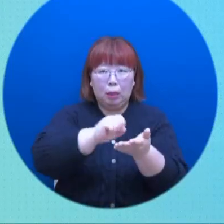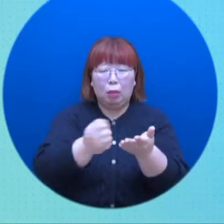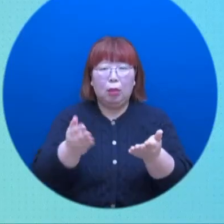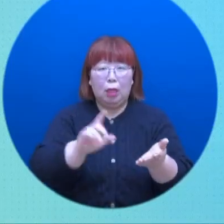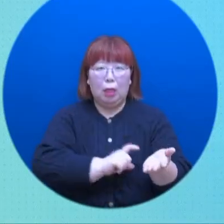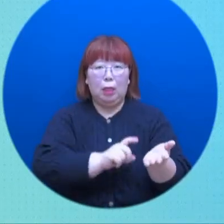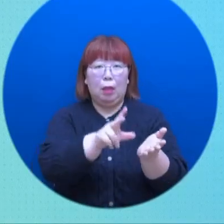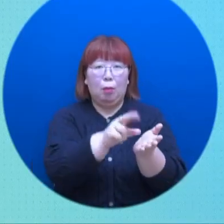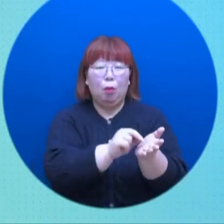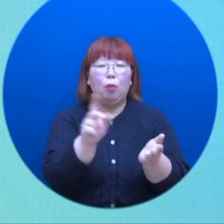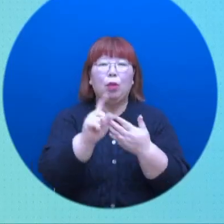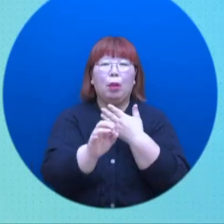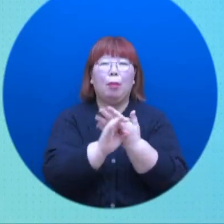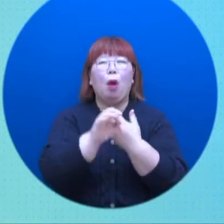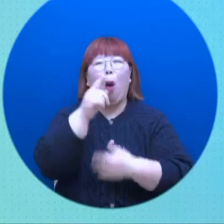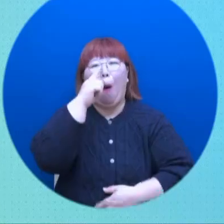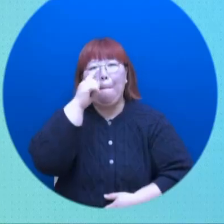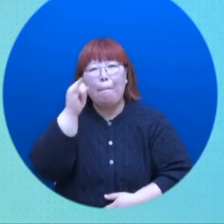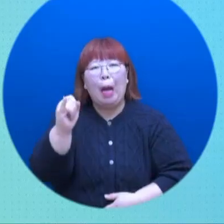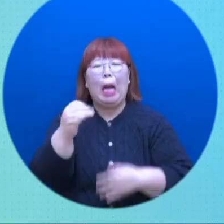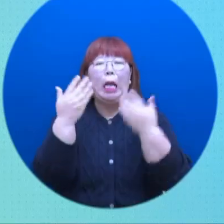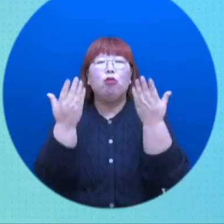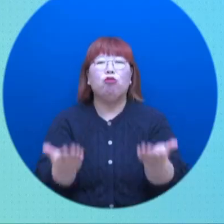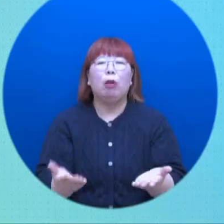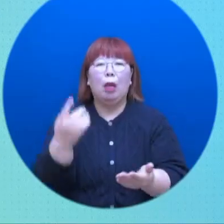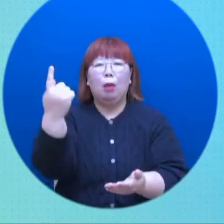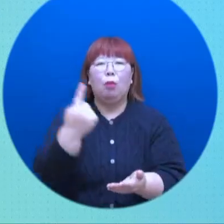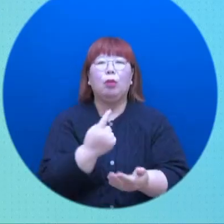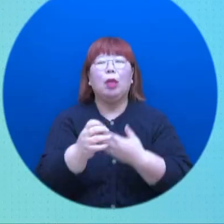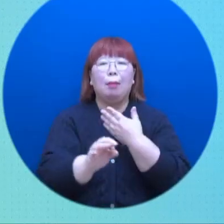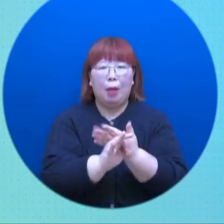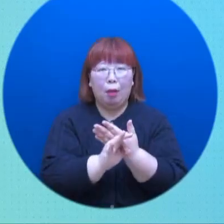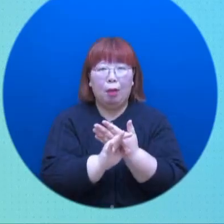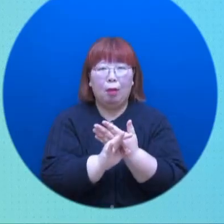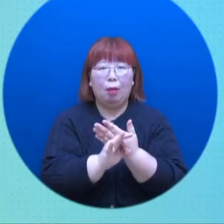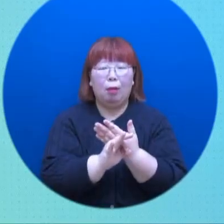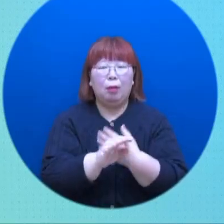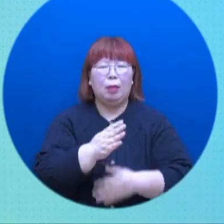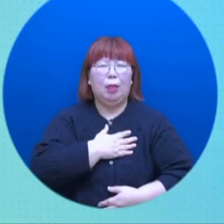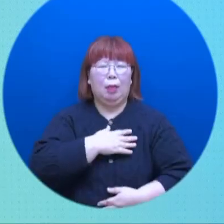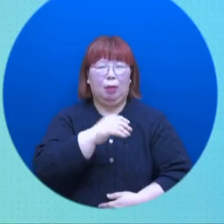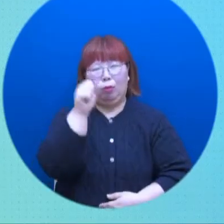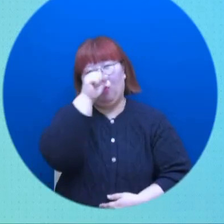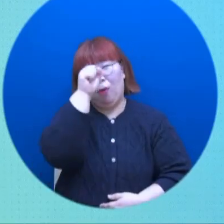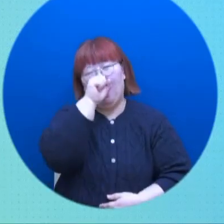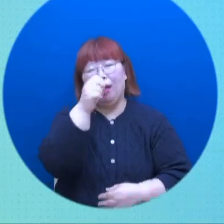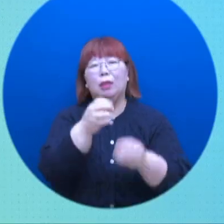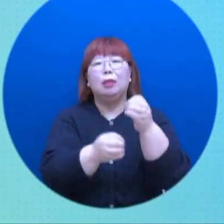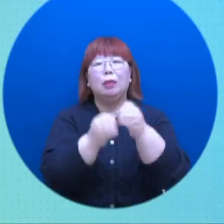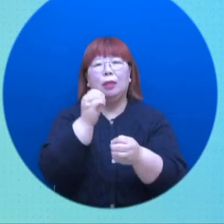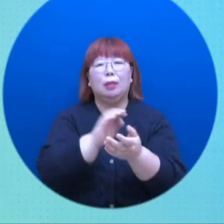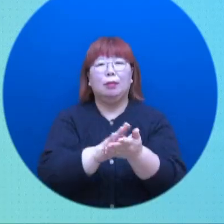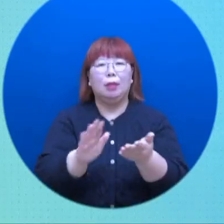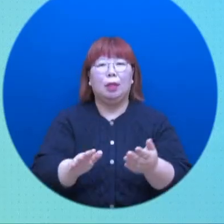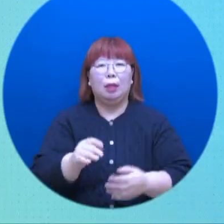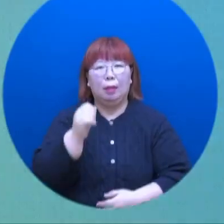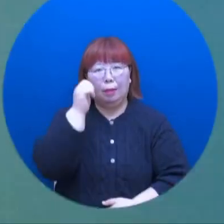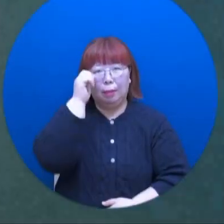엄마가 휴가 오신다면. 제가 되게 좋아하는 시입니다. 이 시를 제가 한번